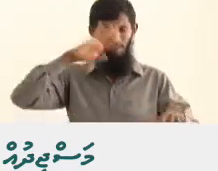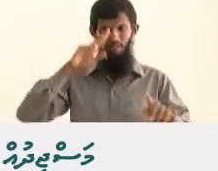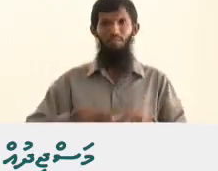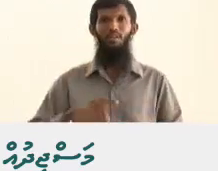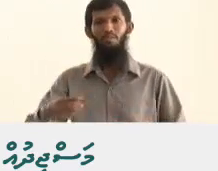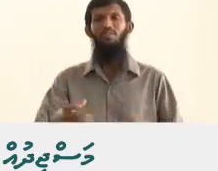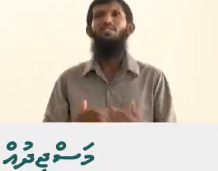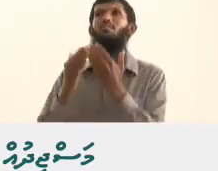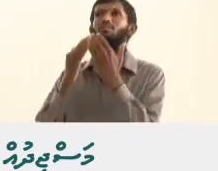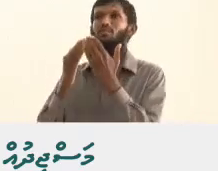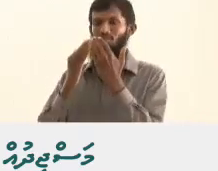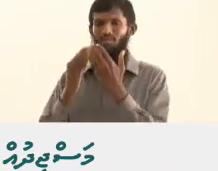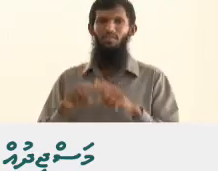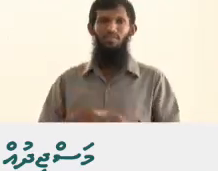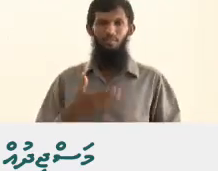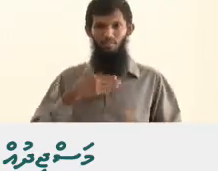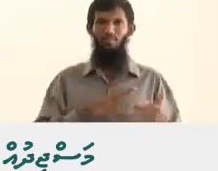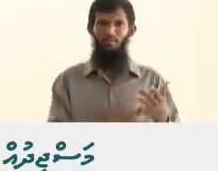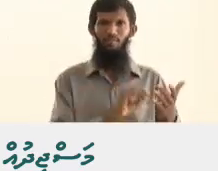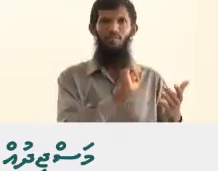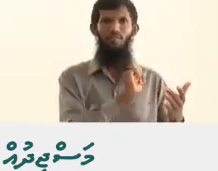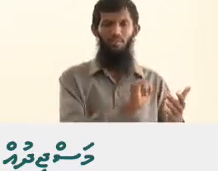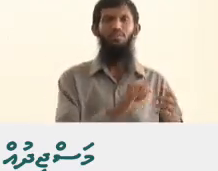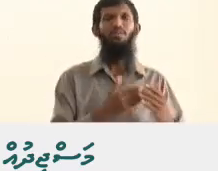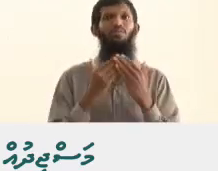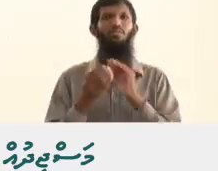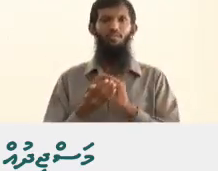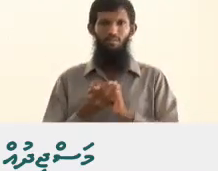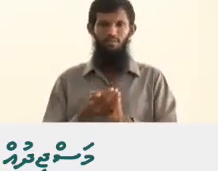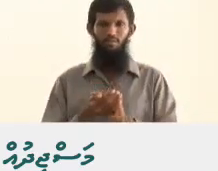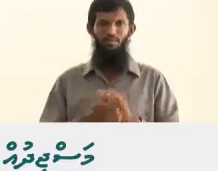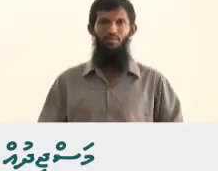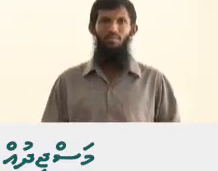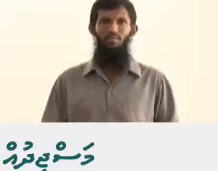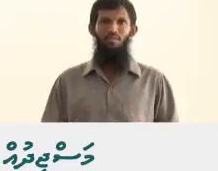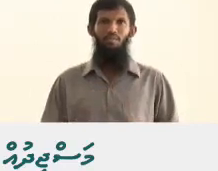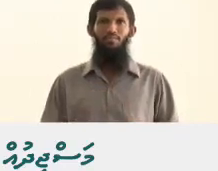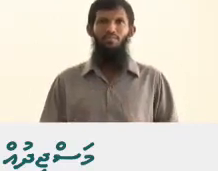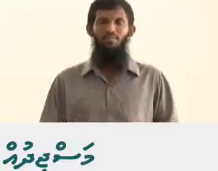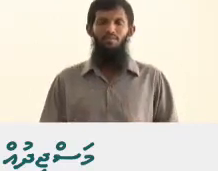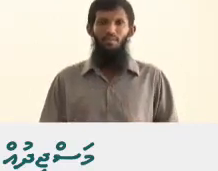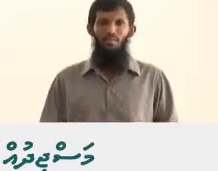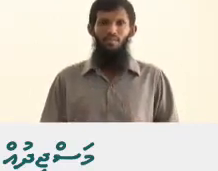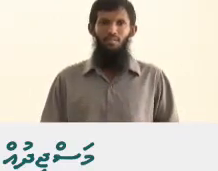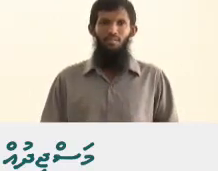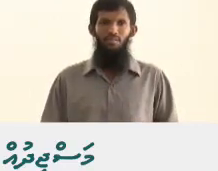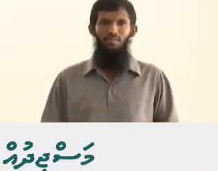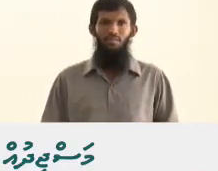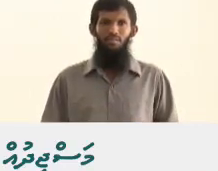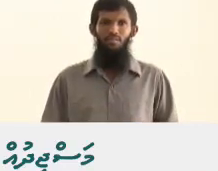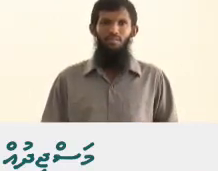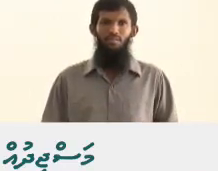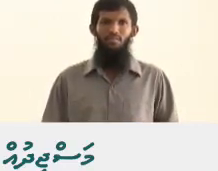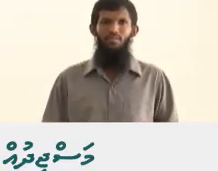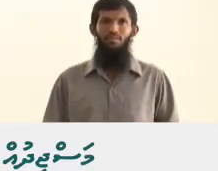wasallam kurevi dua igave allahumma inni a'udhu bika minal baras wal junun wal juzam